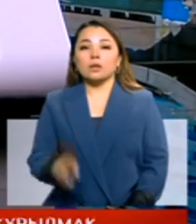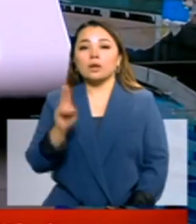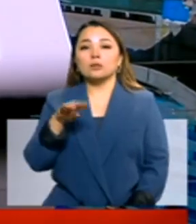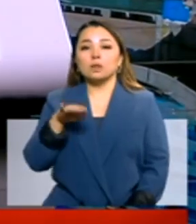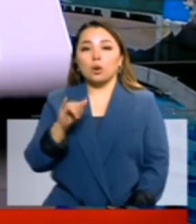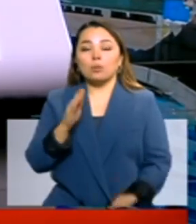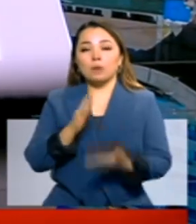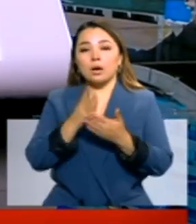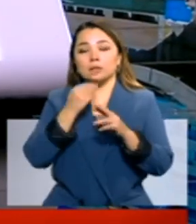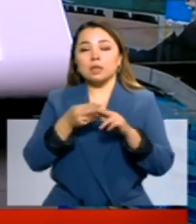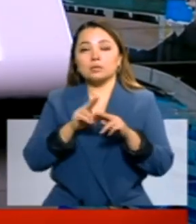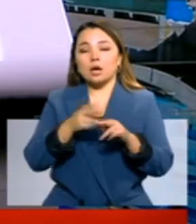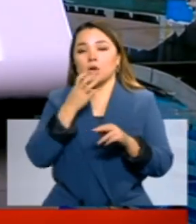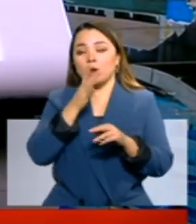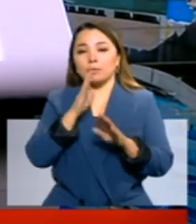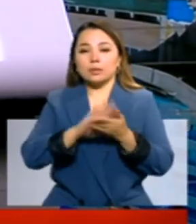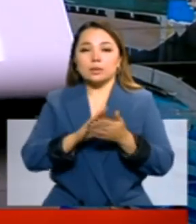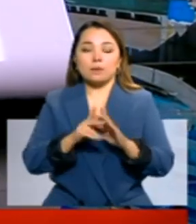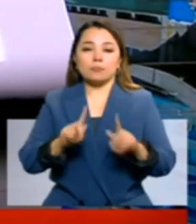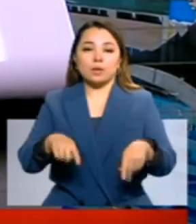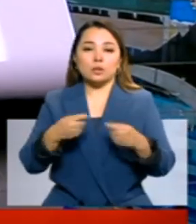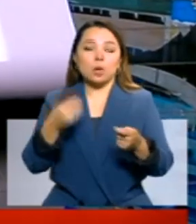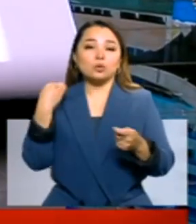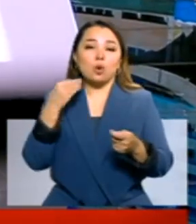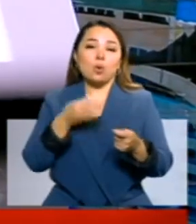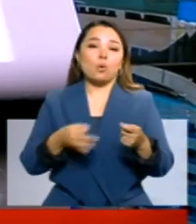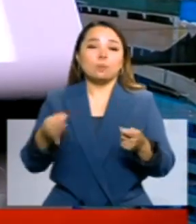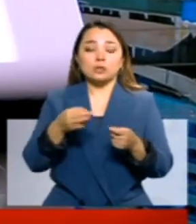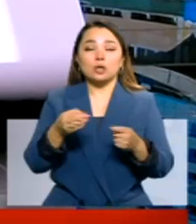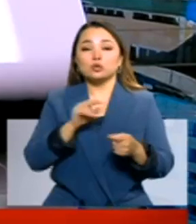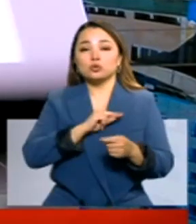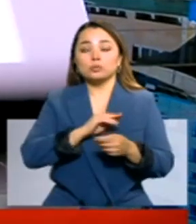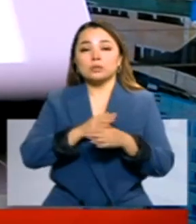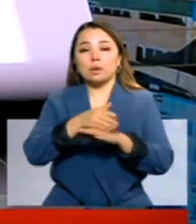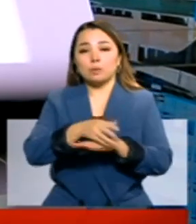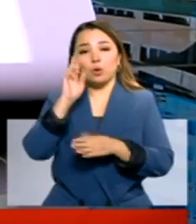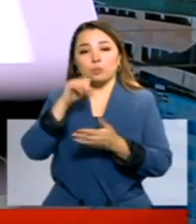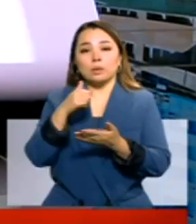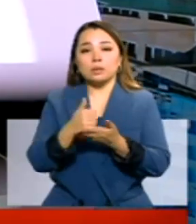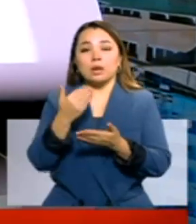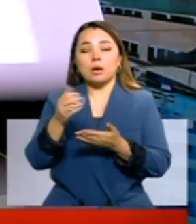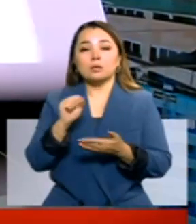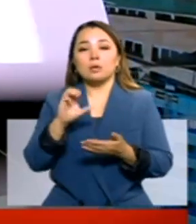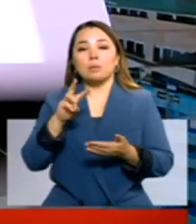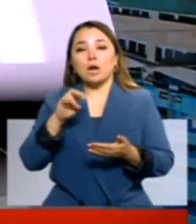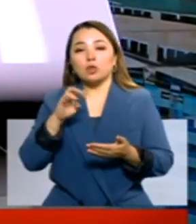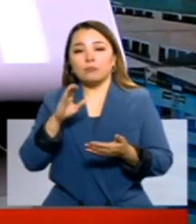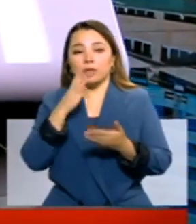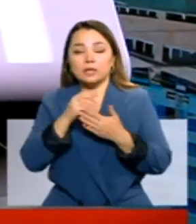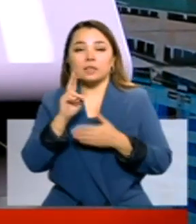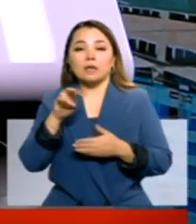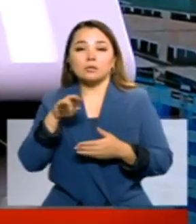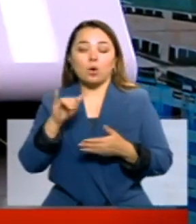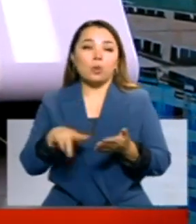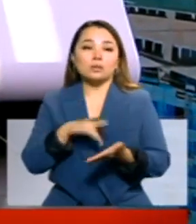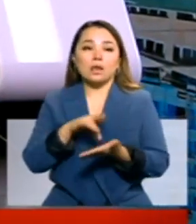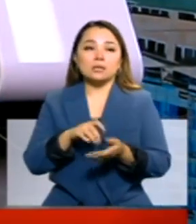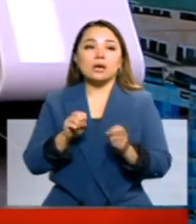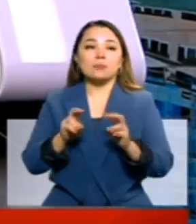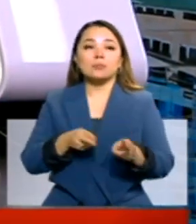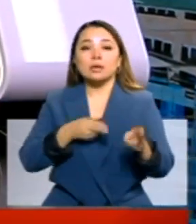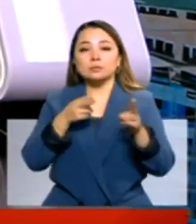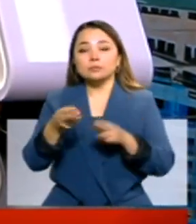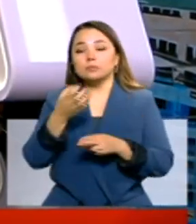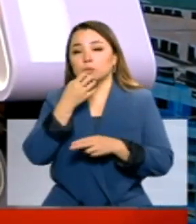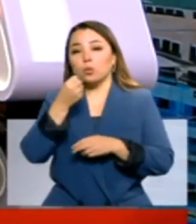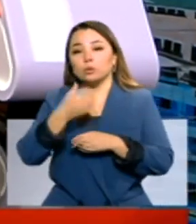Кентауға жылу мерзімінде беріледі. Бүгін Түркістан облысына жұмыс сапармен барған үкімет басшысы Әлихан Смайлов Кентау қаласына арнайы барып,